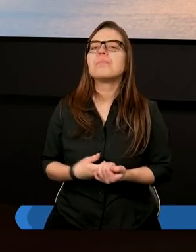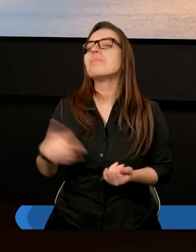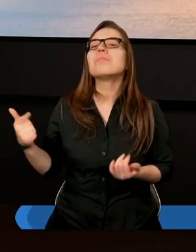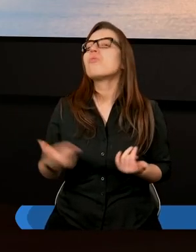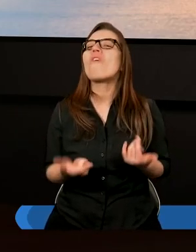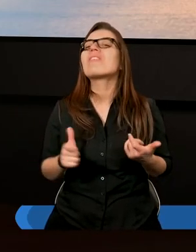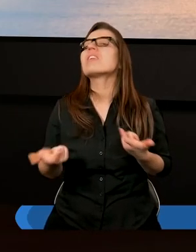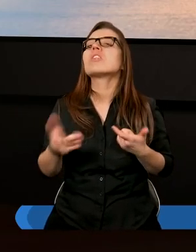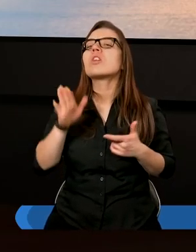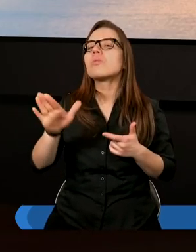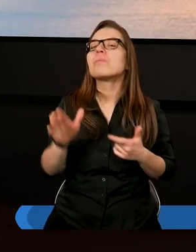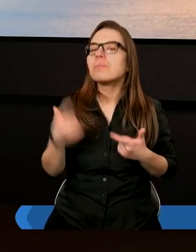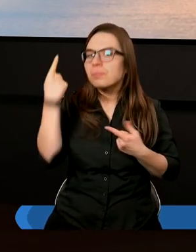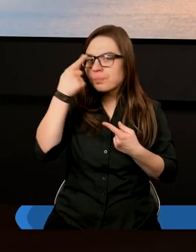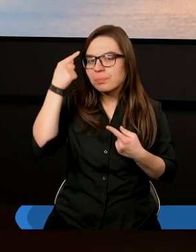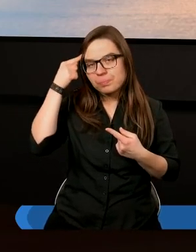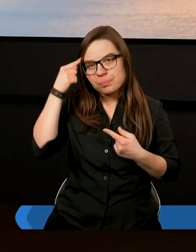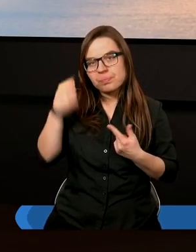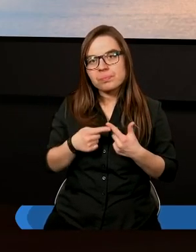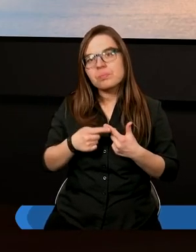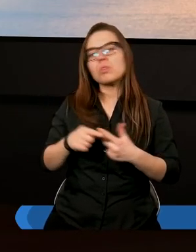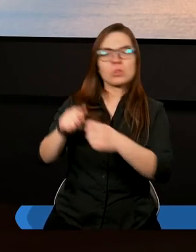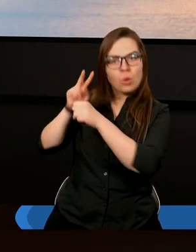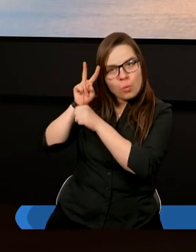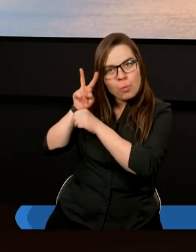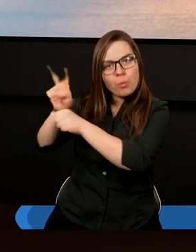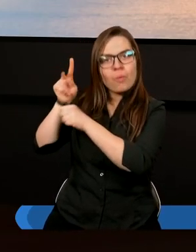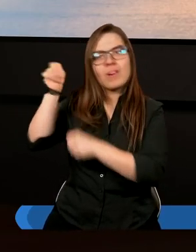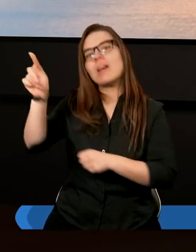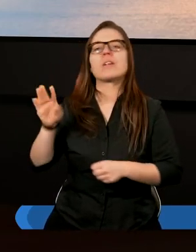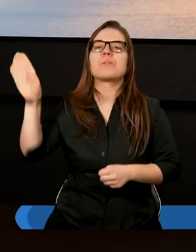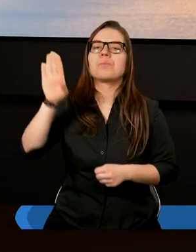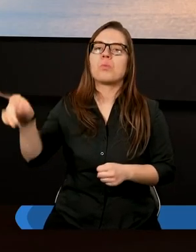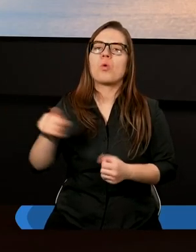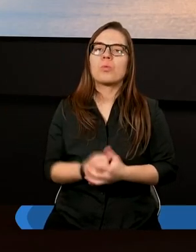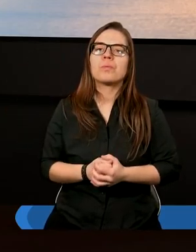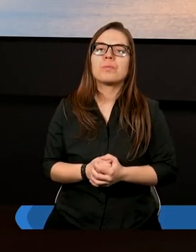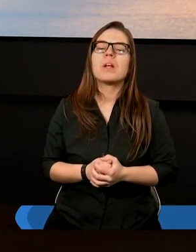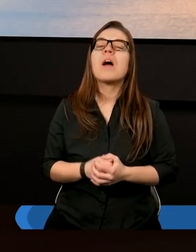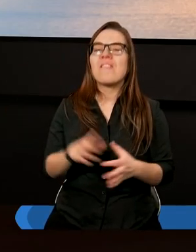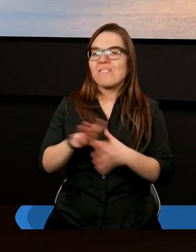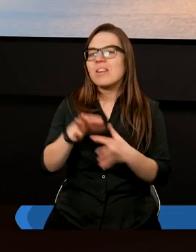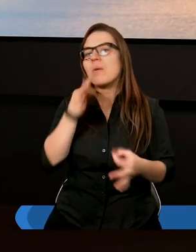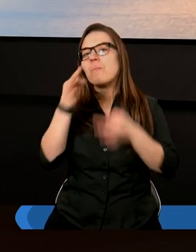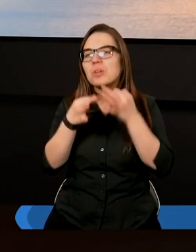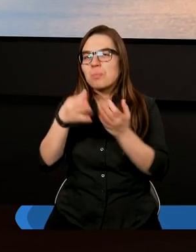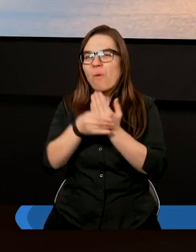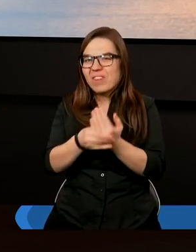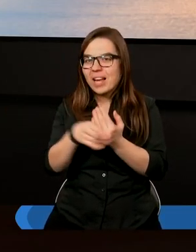powinien całkowicie ufać temu Panu w przypowieściach